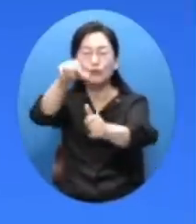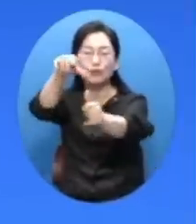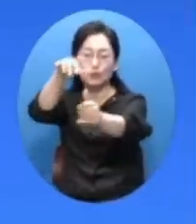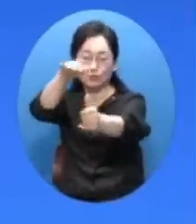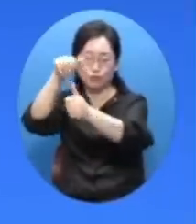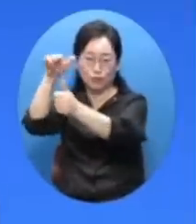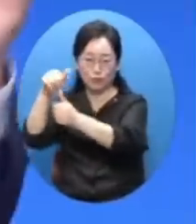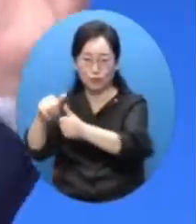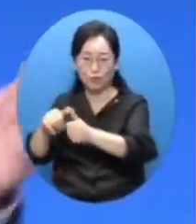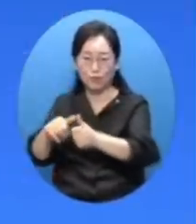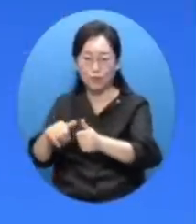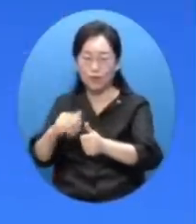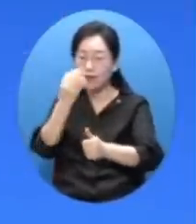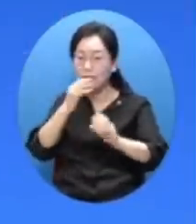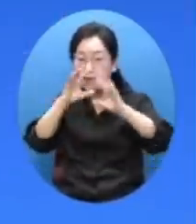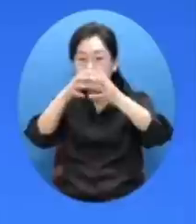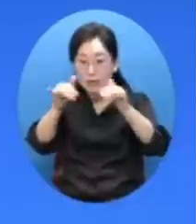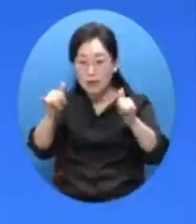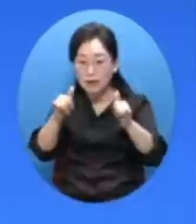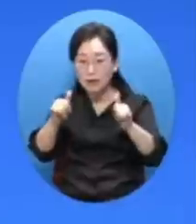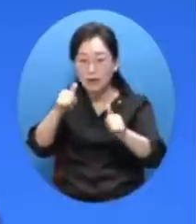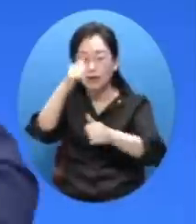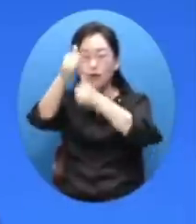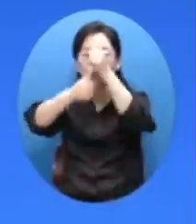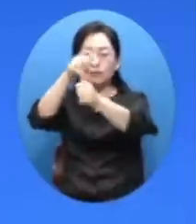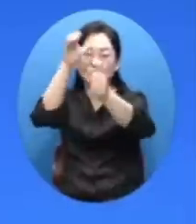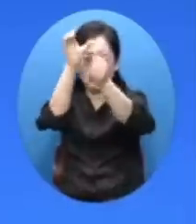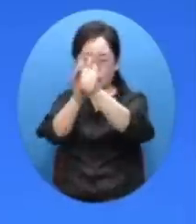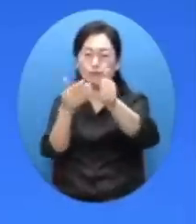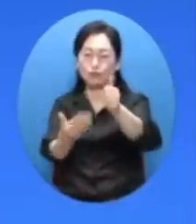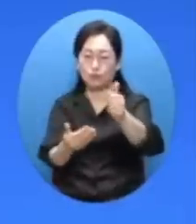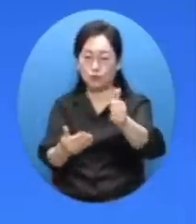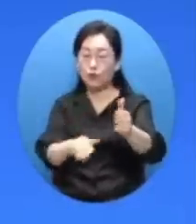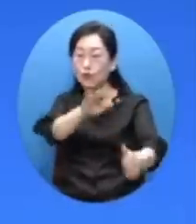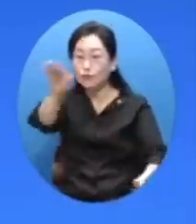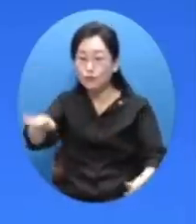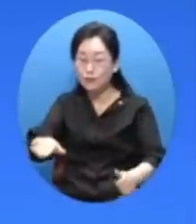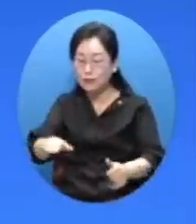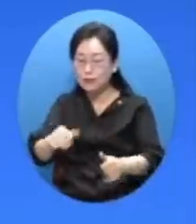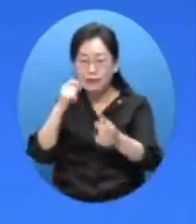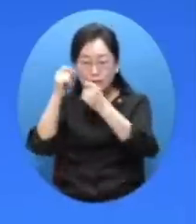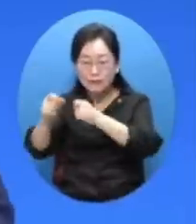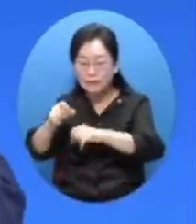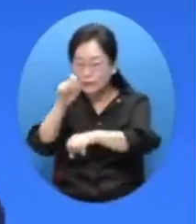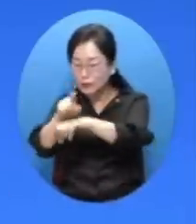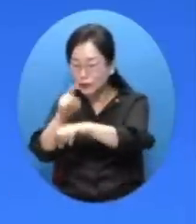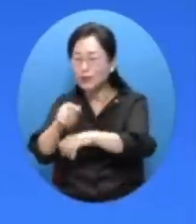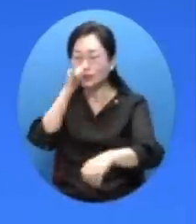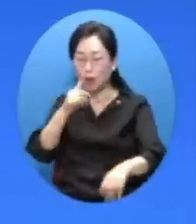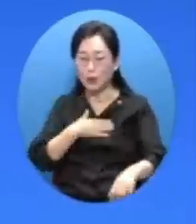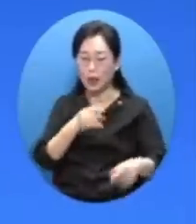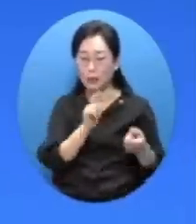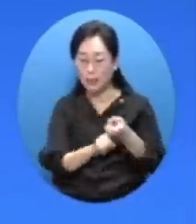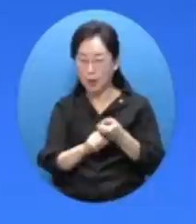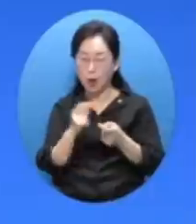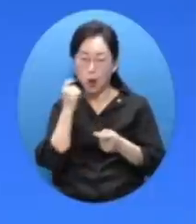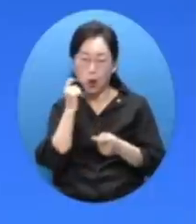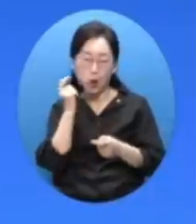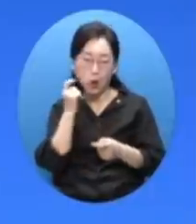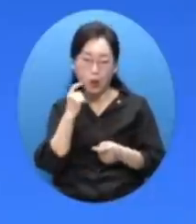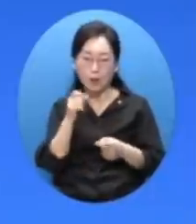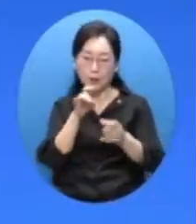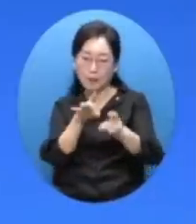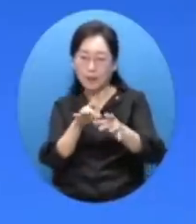야곱을 부르셔서 이스라엘의 조상이 되게 만드신 것입니다. 우리는 사기꾼의 기질을 갖고 있습니다. 자기 편에 따라서 거짓말도 하고